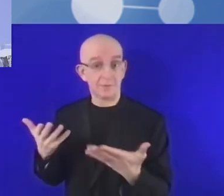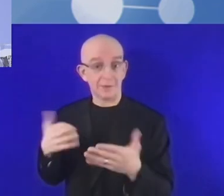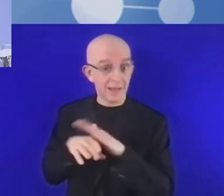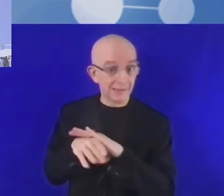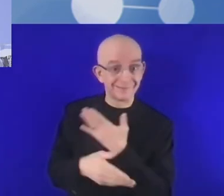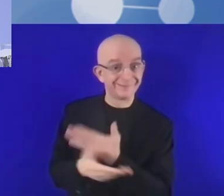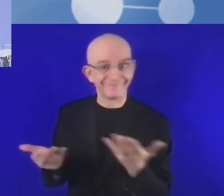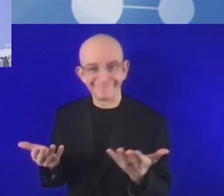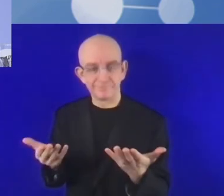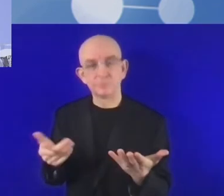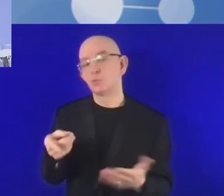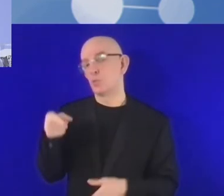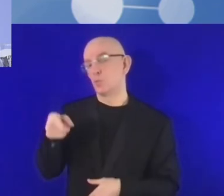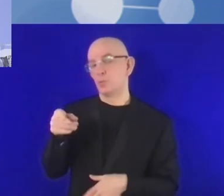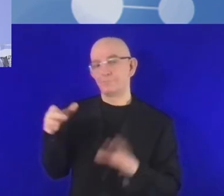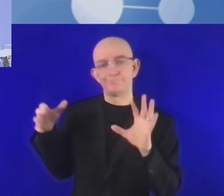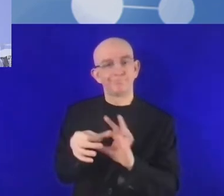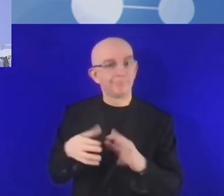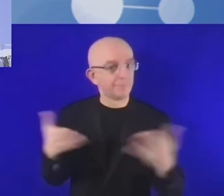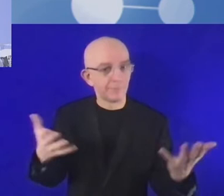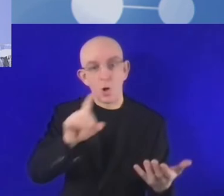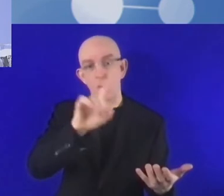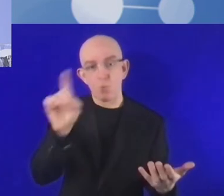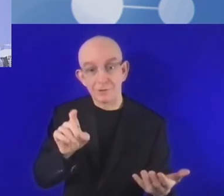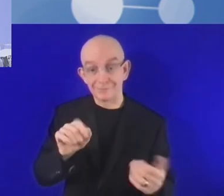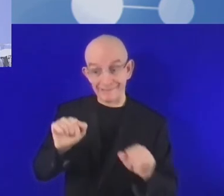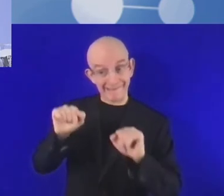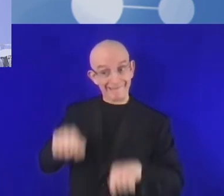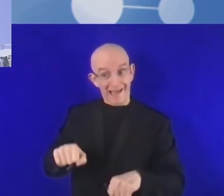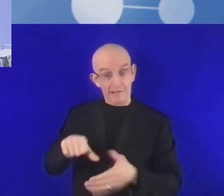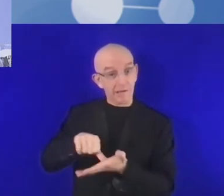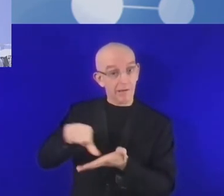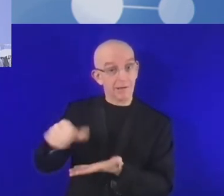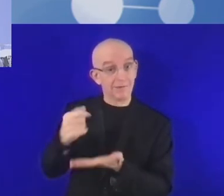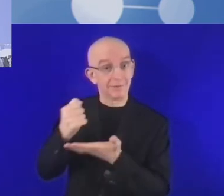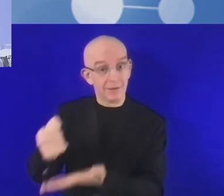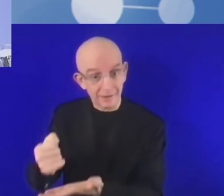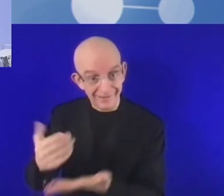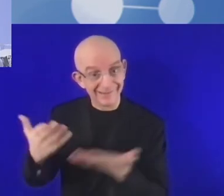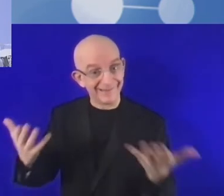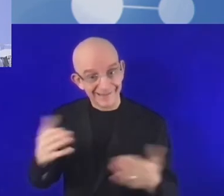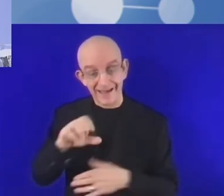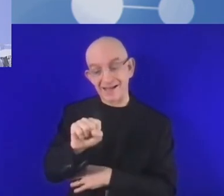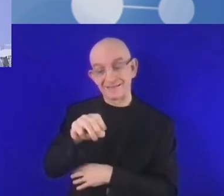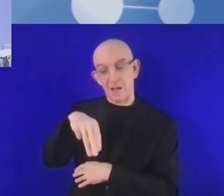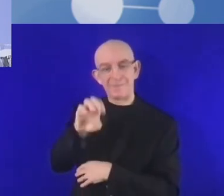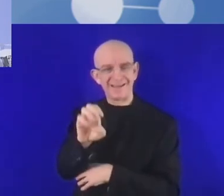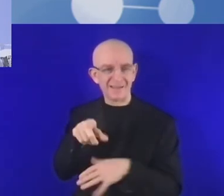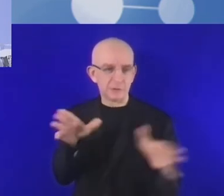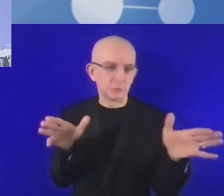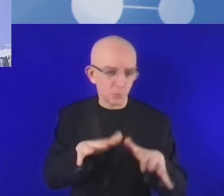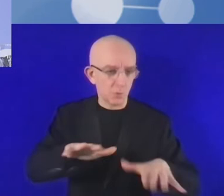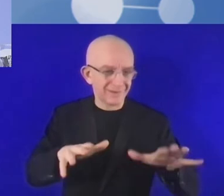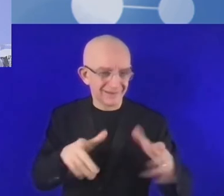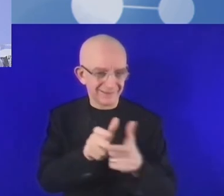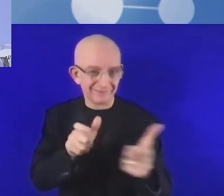这时候就会有一个问题，那么中小企业的互联网的这个使用，他们是否能够有这